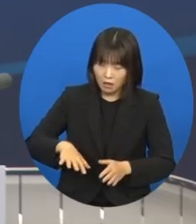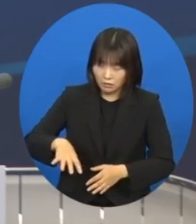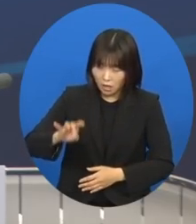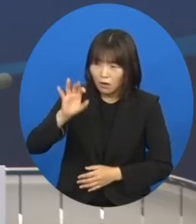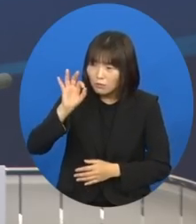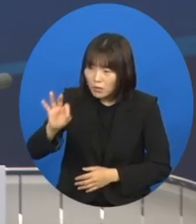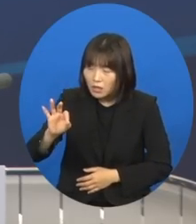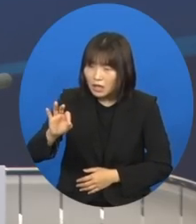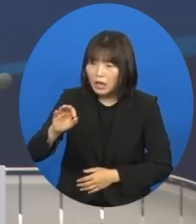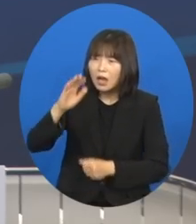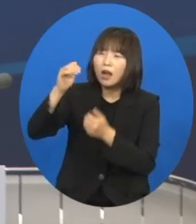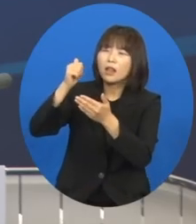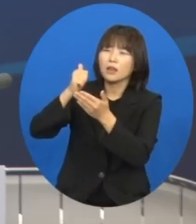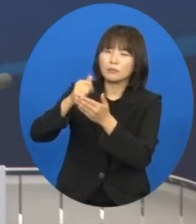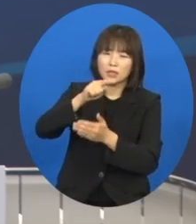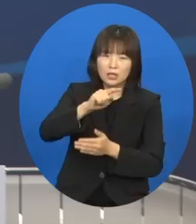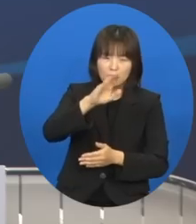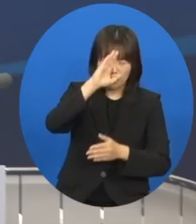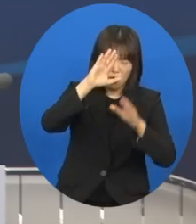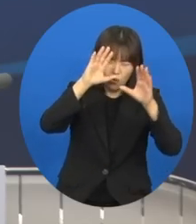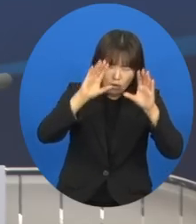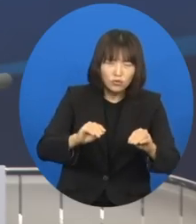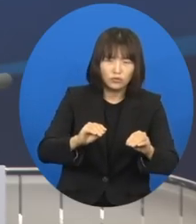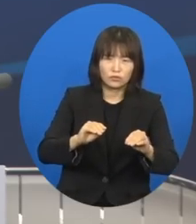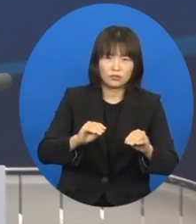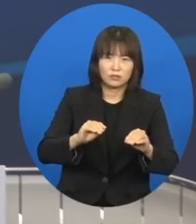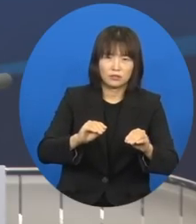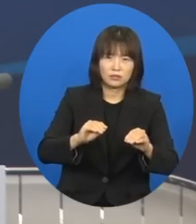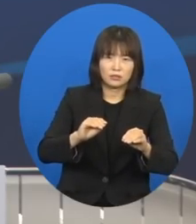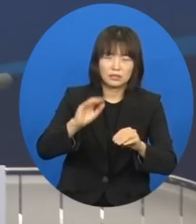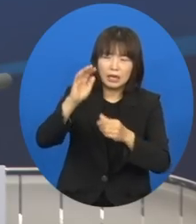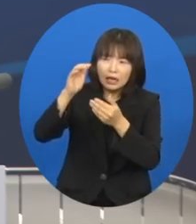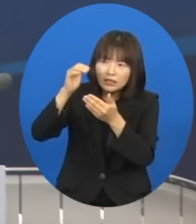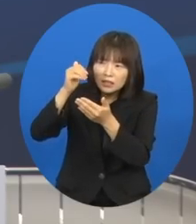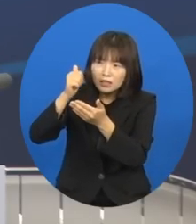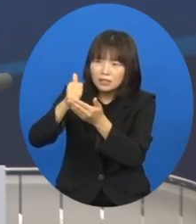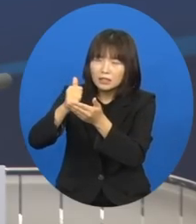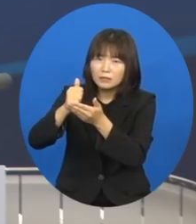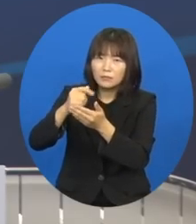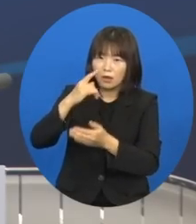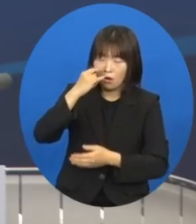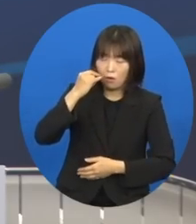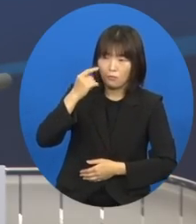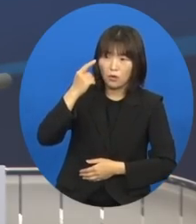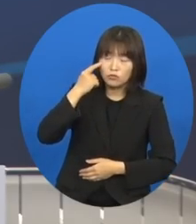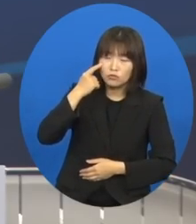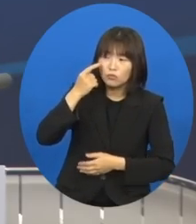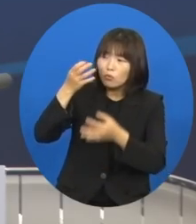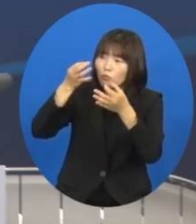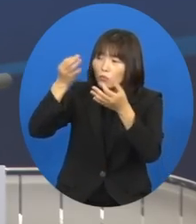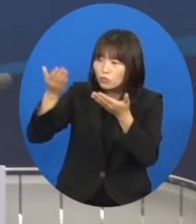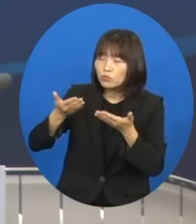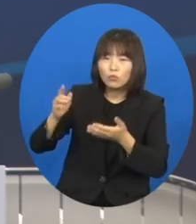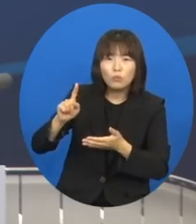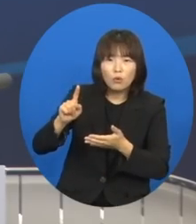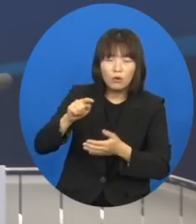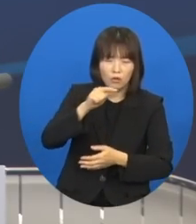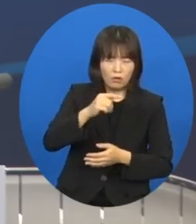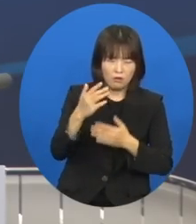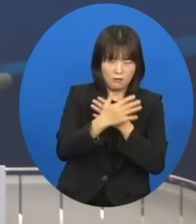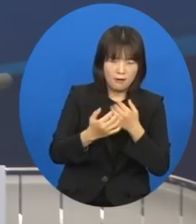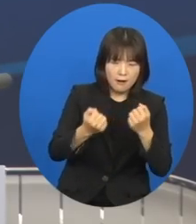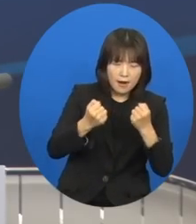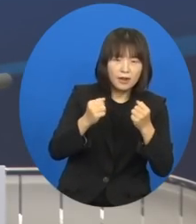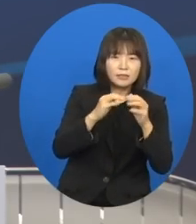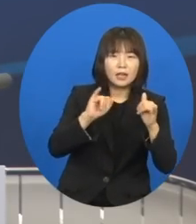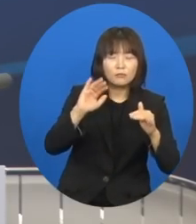하나님이 내 병을 고쳐주신다. 하나님이 엄마 눈에 처음으로 이상한 걸 보여주셨는데 너가 건강한 사람이 되어서